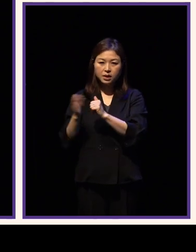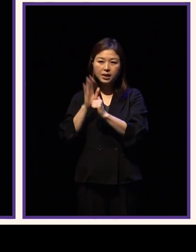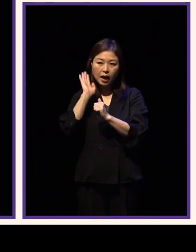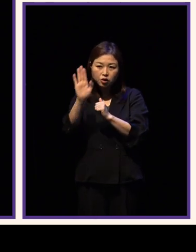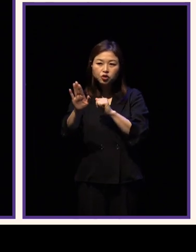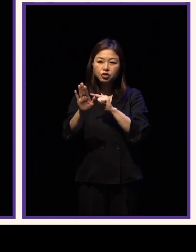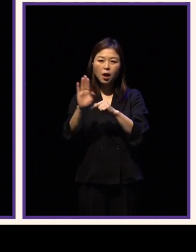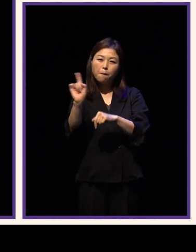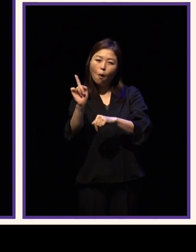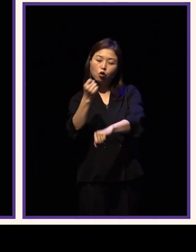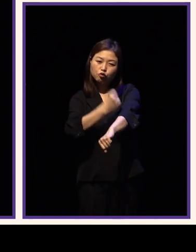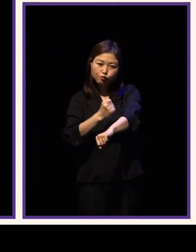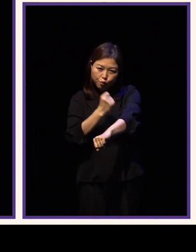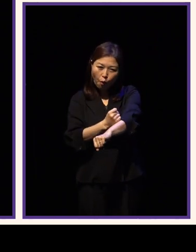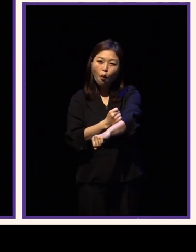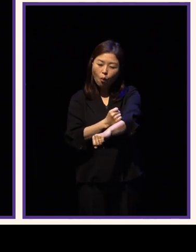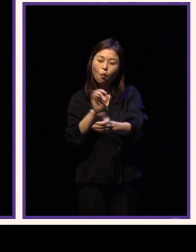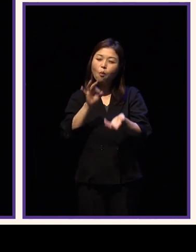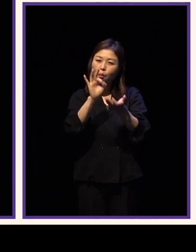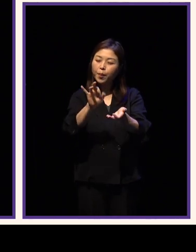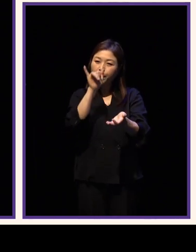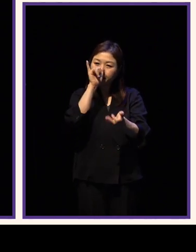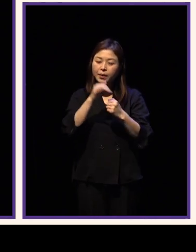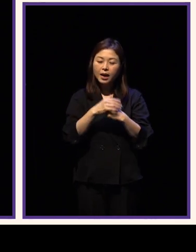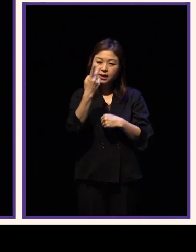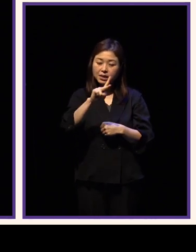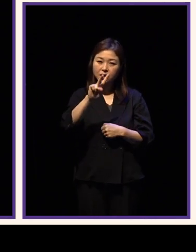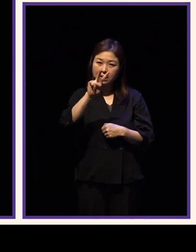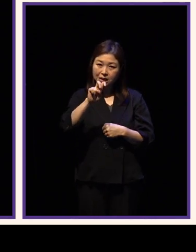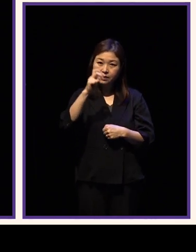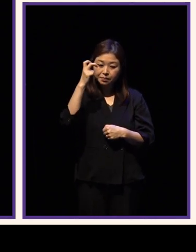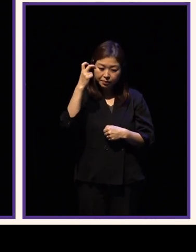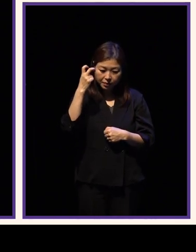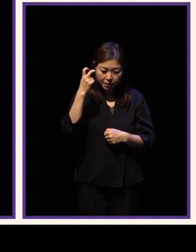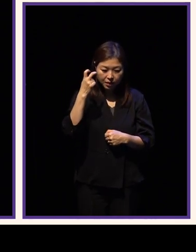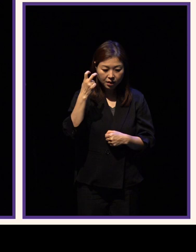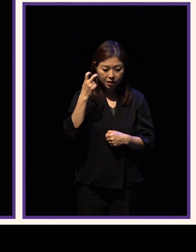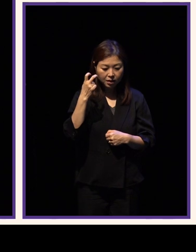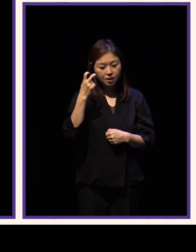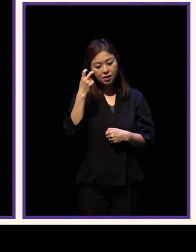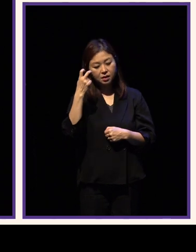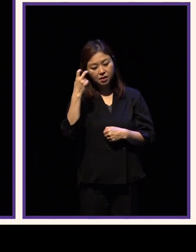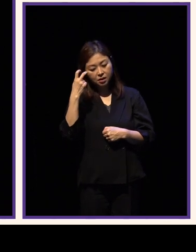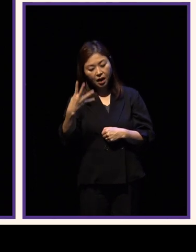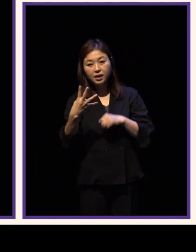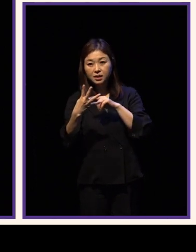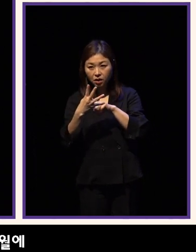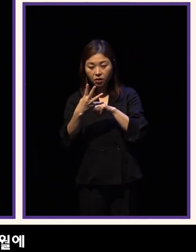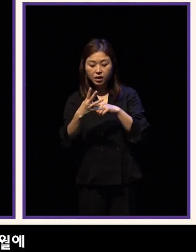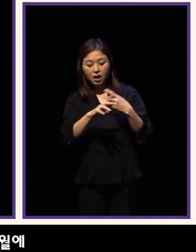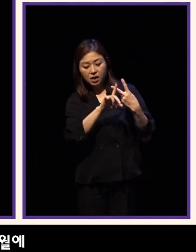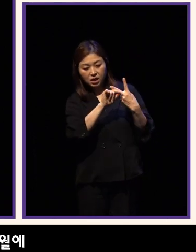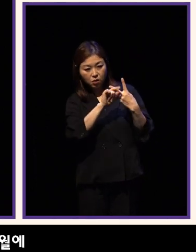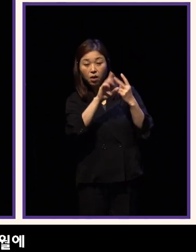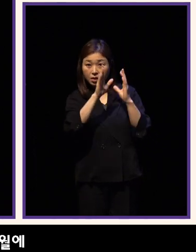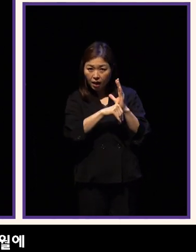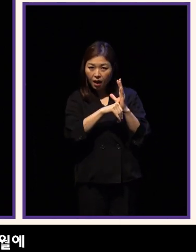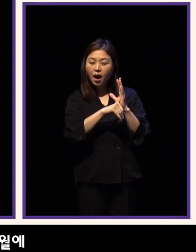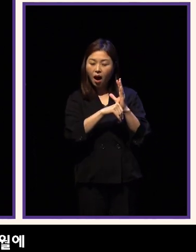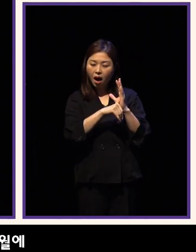사업인 만큼 내년도 1월에, 24년 1월에 별도 공모전을 통해서 저희가 안내드릴 예정입니다. 참고해